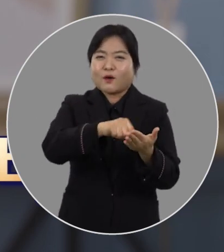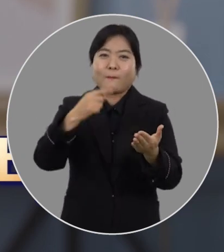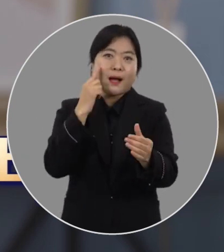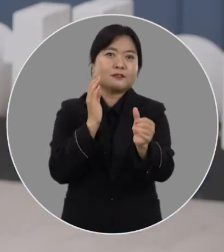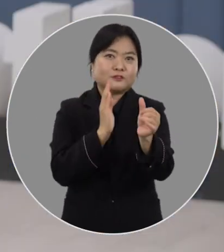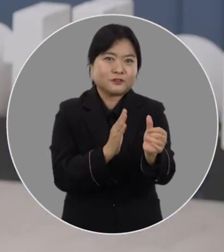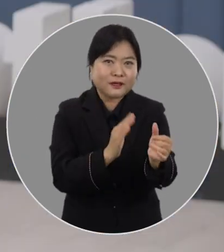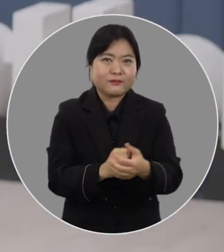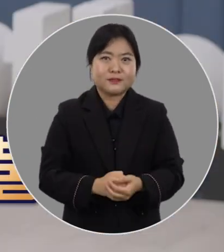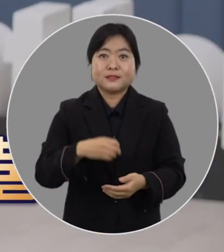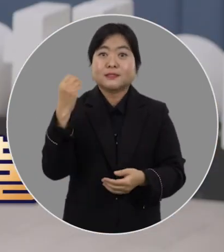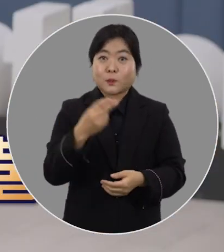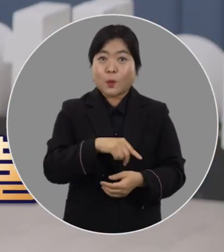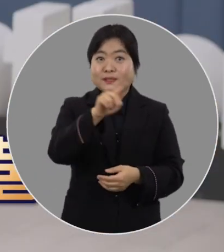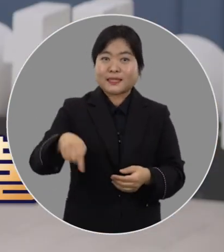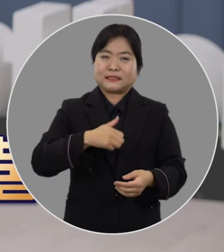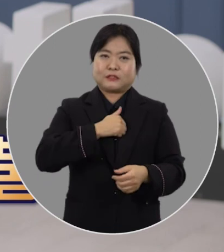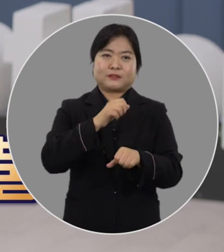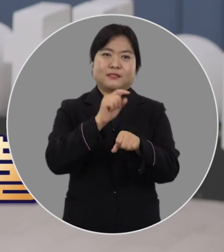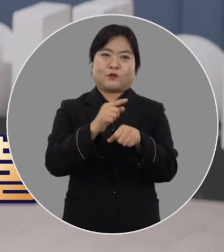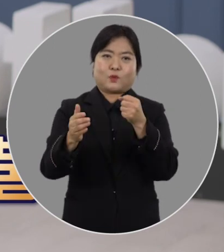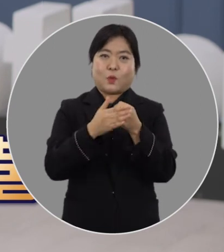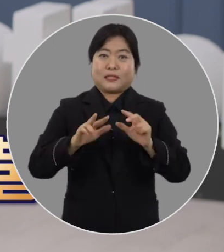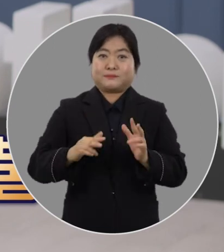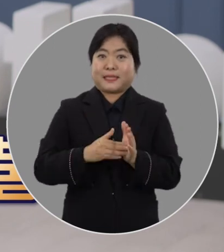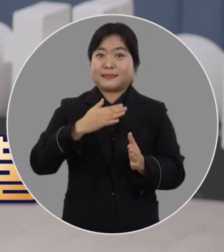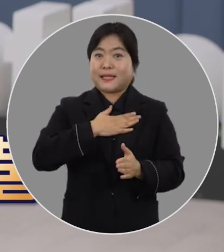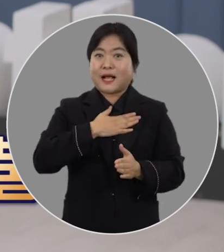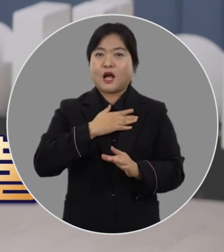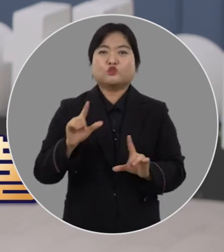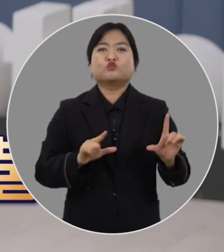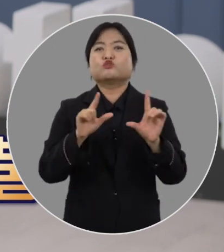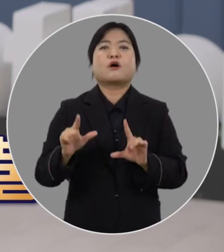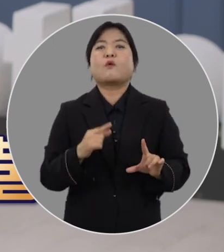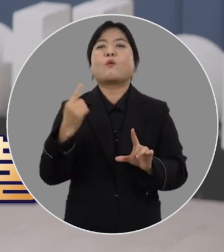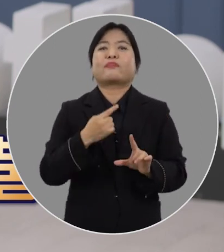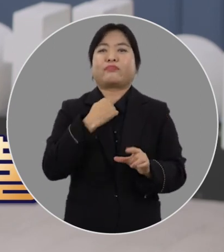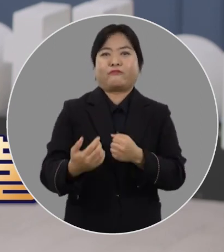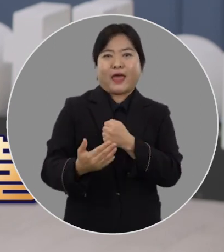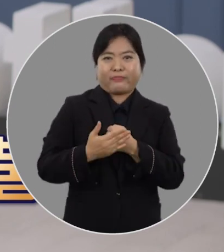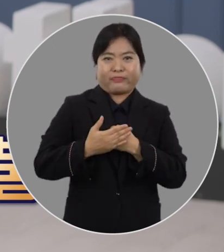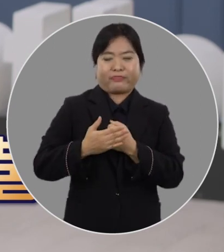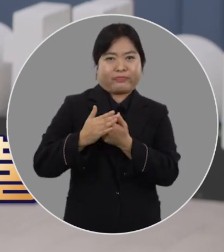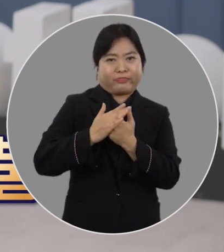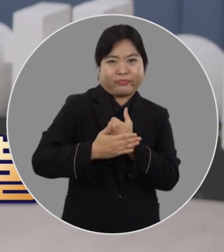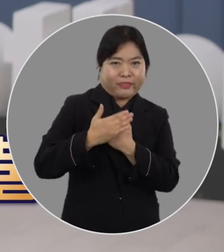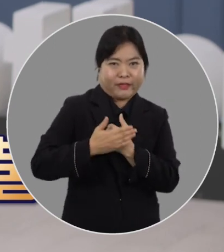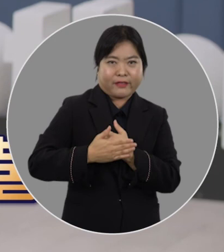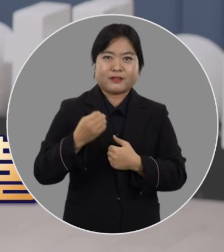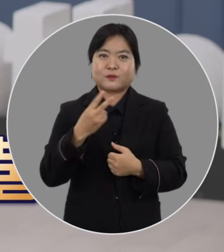주세요. 그리고 그러한 정체성으로 인해서 지금까지 내가 누려왔던 혜택, 그리고